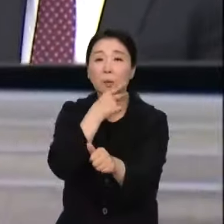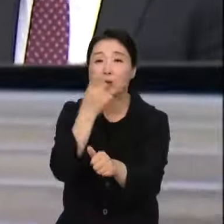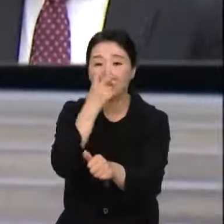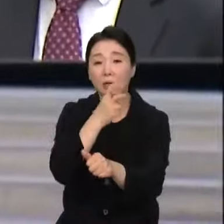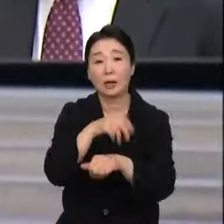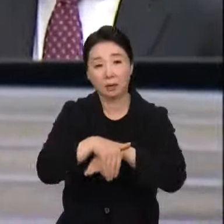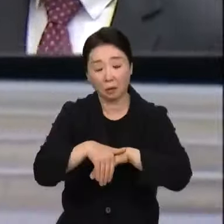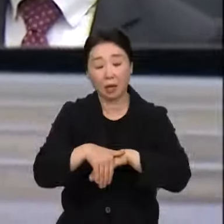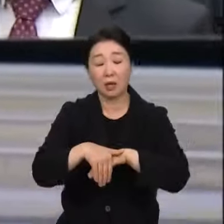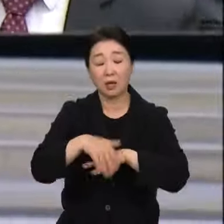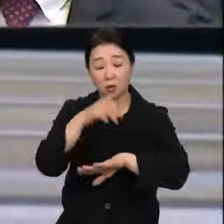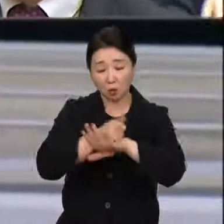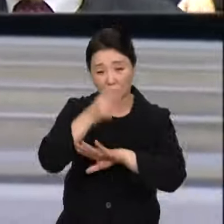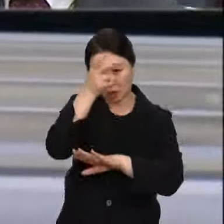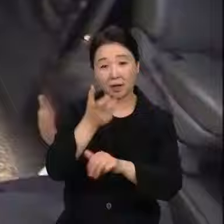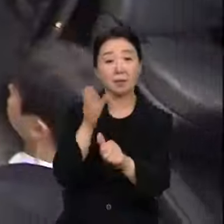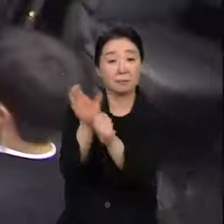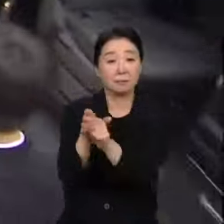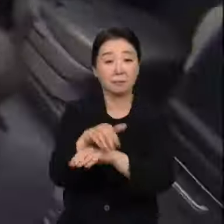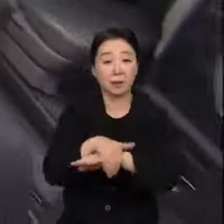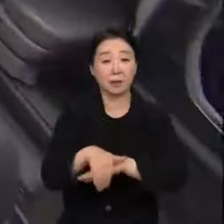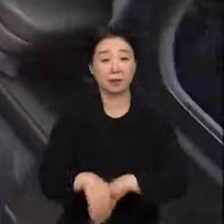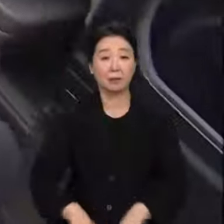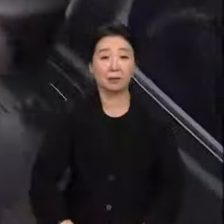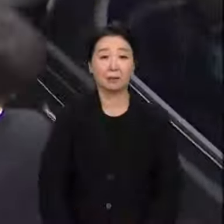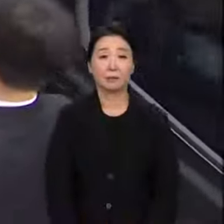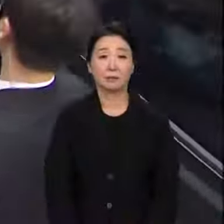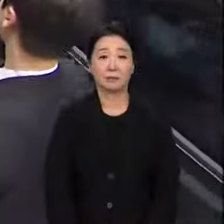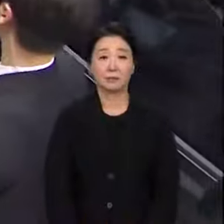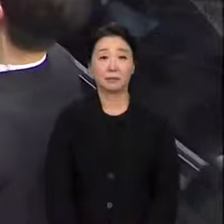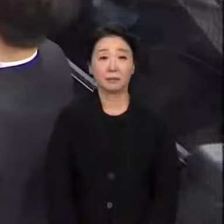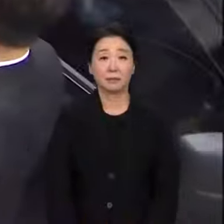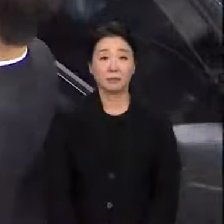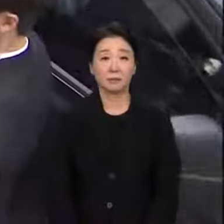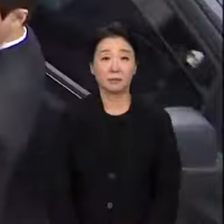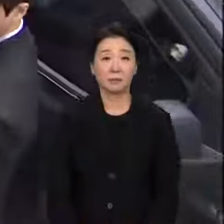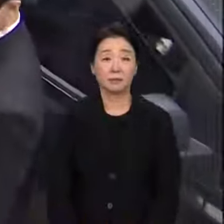검찰에 사건을 넘길 계획입니다. JTBC 정인아입니다.